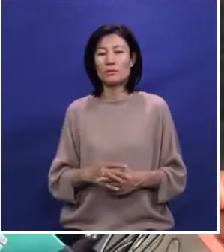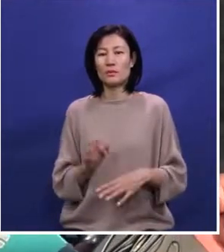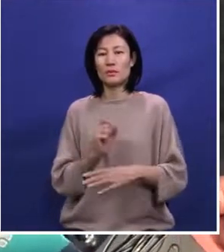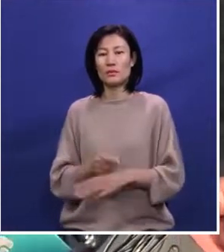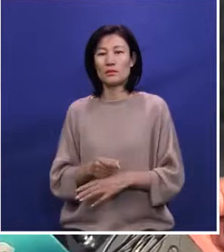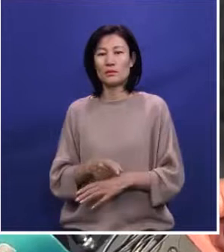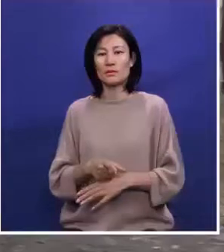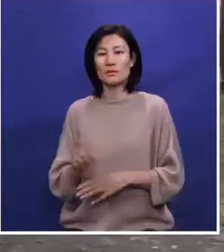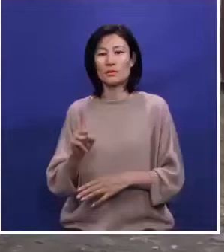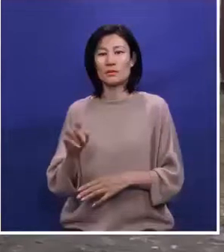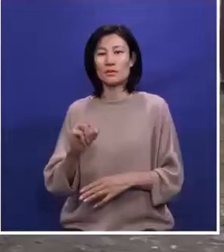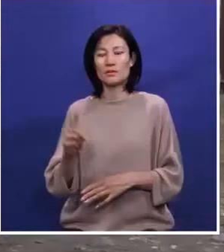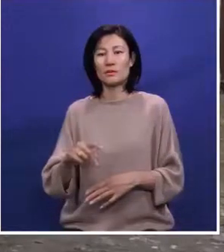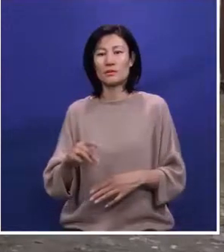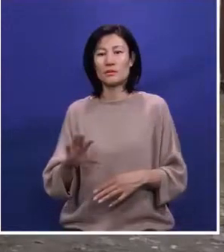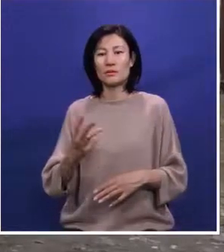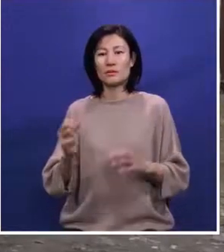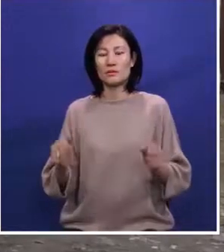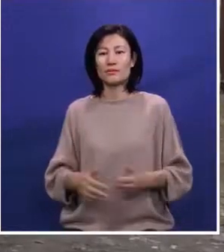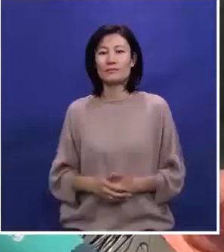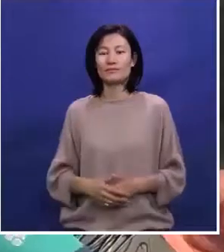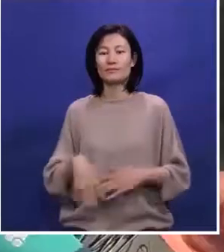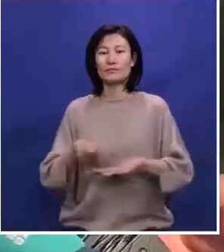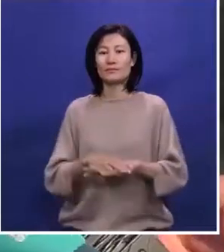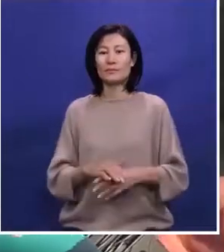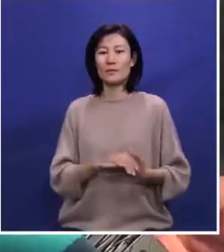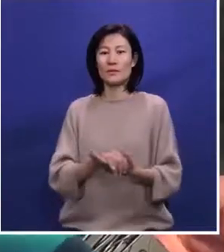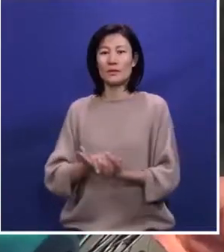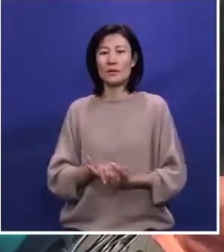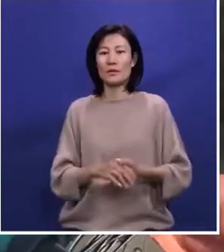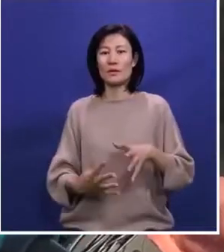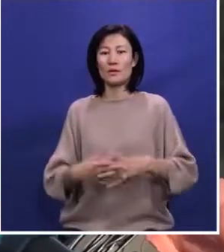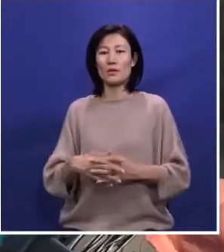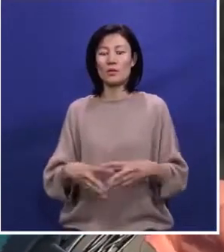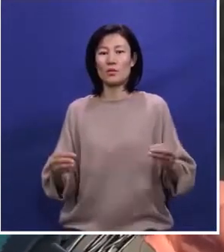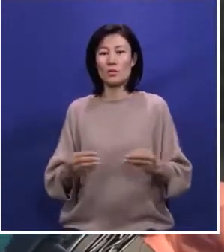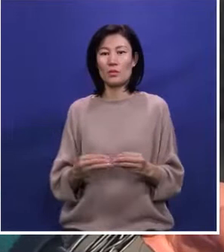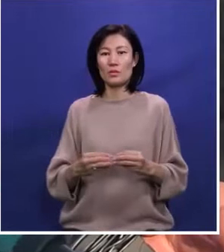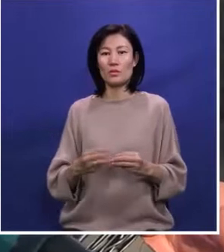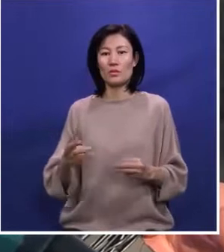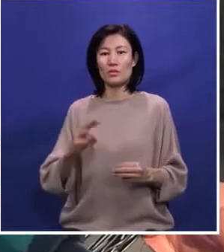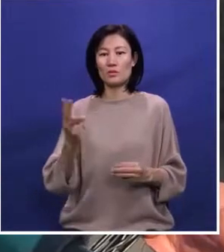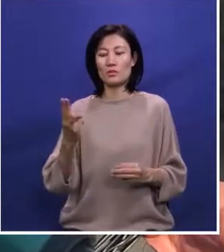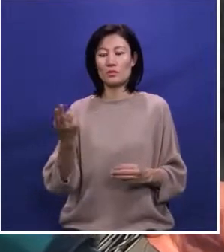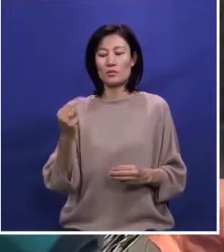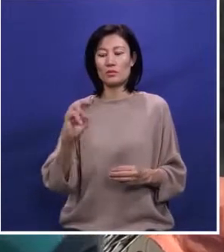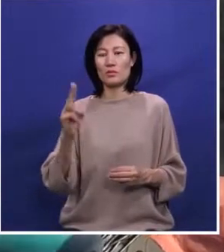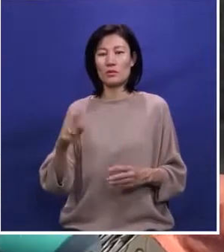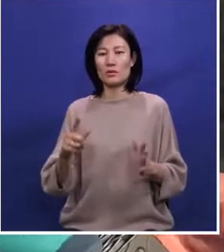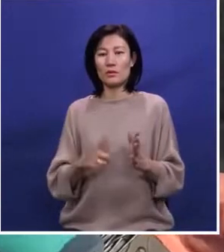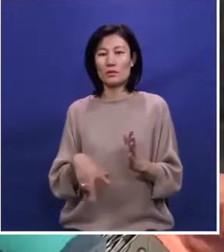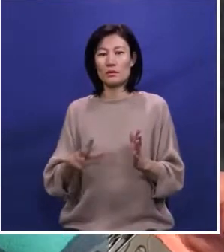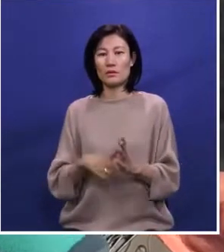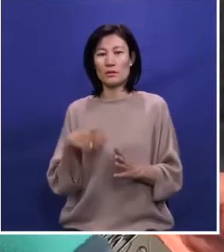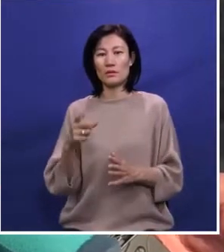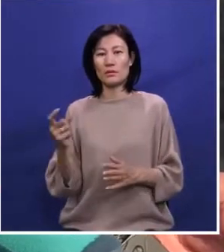заказчигіміз Сарыағашта ЖКХ босаналады. Жергілікті тұрғындардан Ынтымақ ауылы бойынша 10-ға жуық, Достық ауылы бойынша 7-8